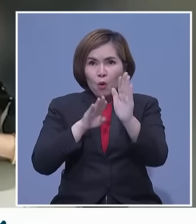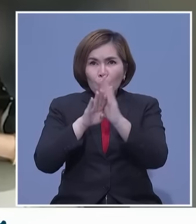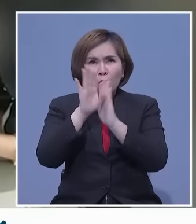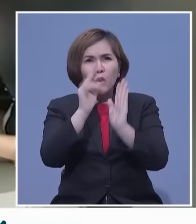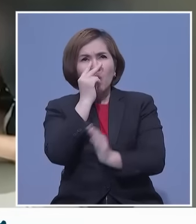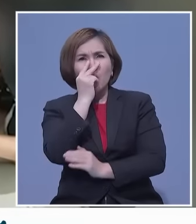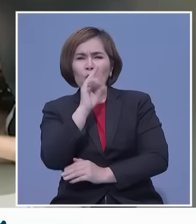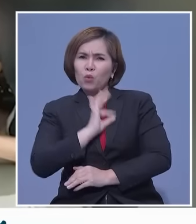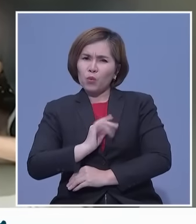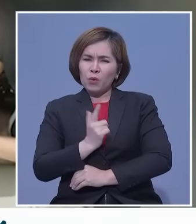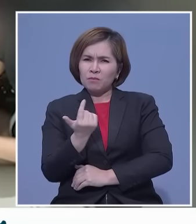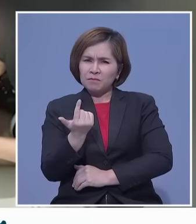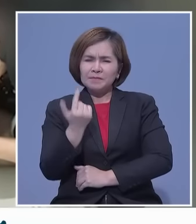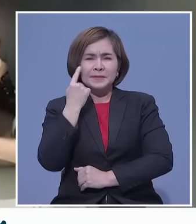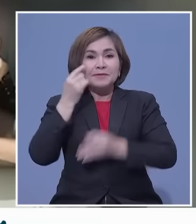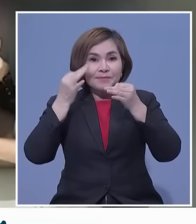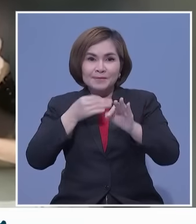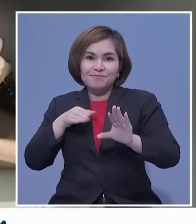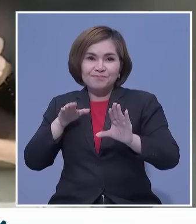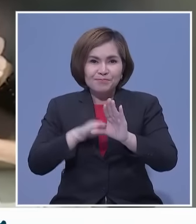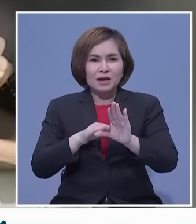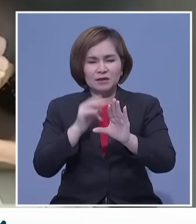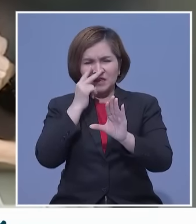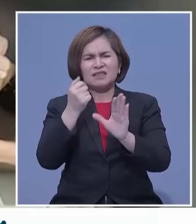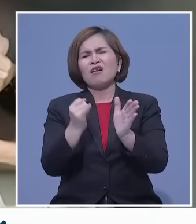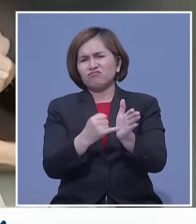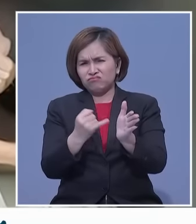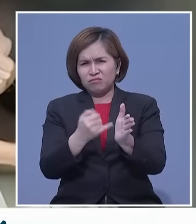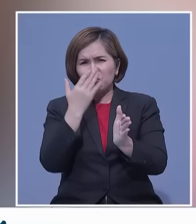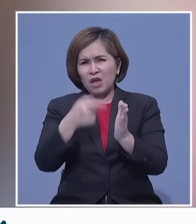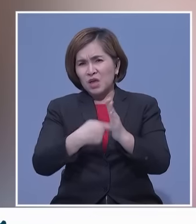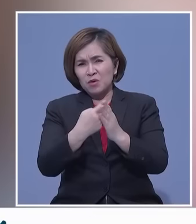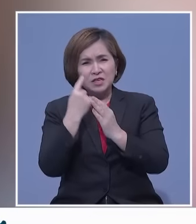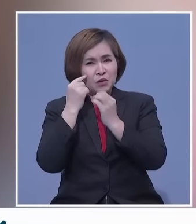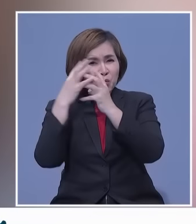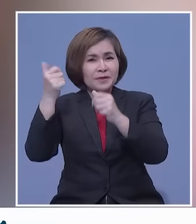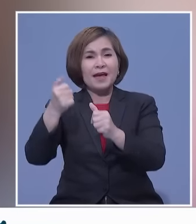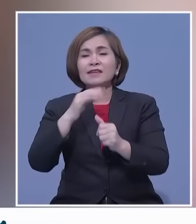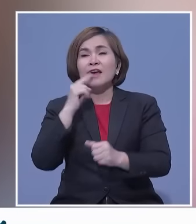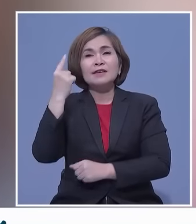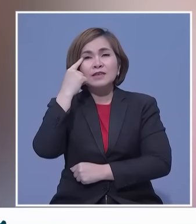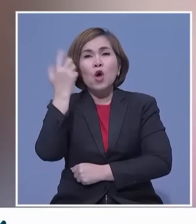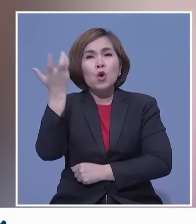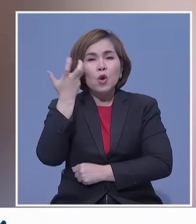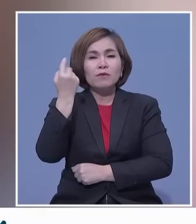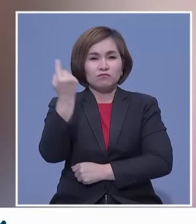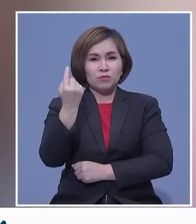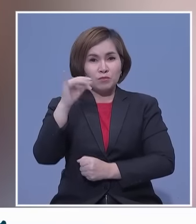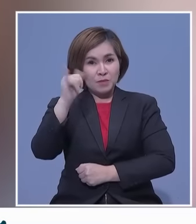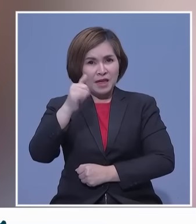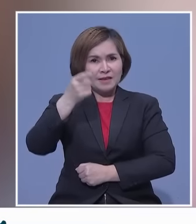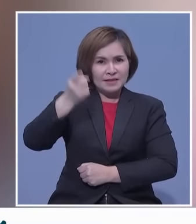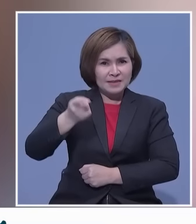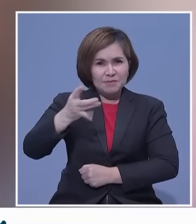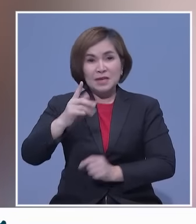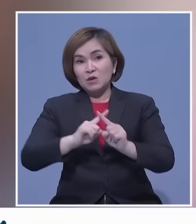คนหลายคนตัดสินใจมาร่วมได้ไม่ยากเพราะมันเห็นเป็นรูปธรรมออถ้ามาแค่ความคิดแสดงว่าอาจจะจริงหรือ